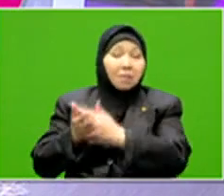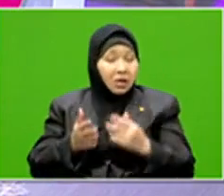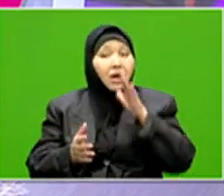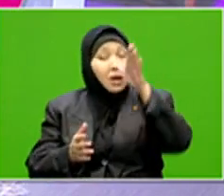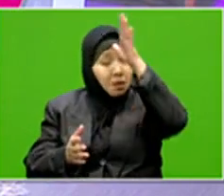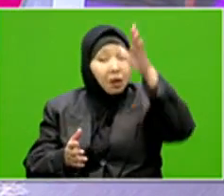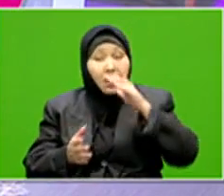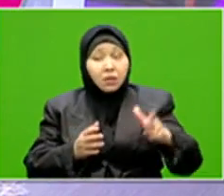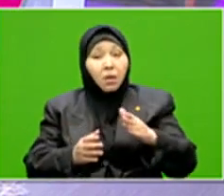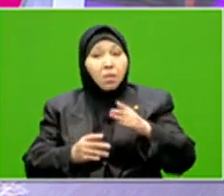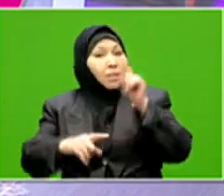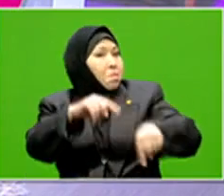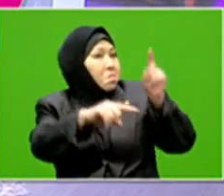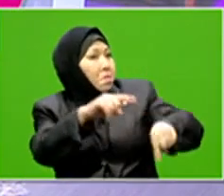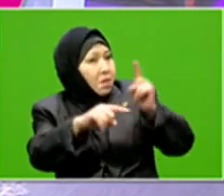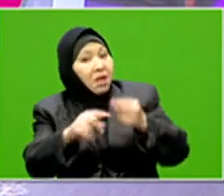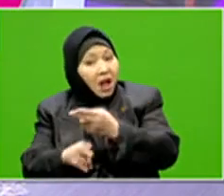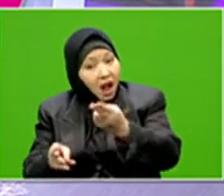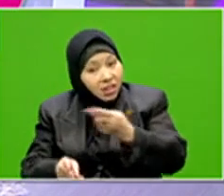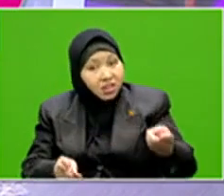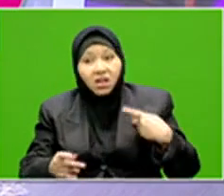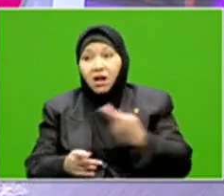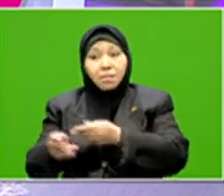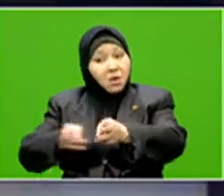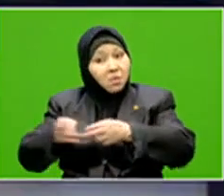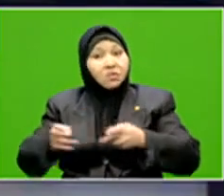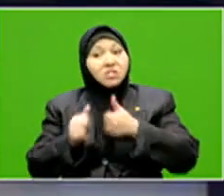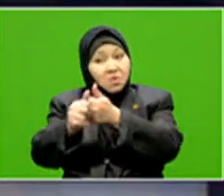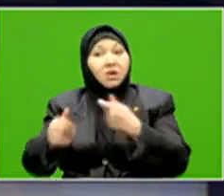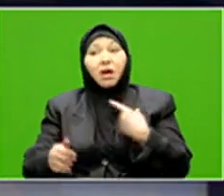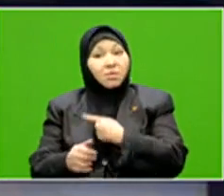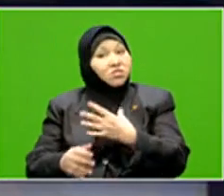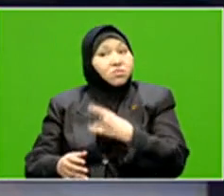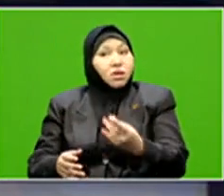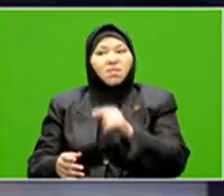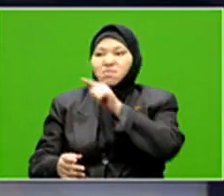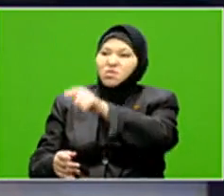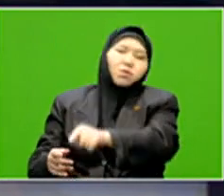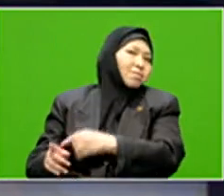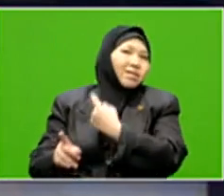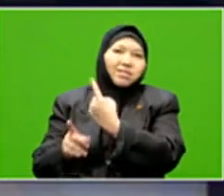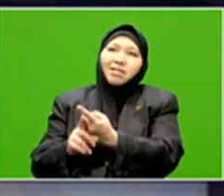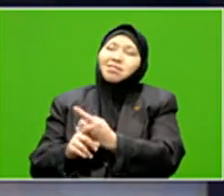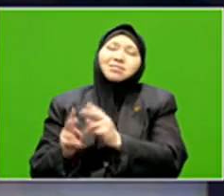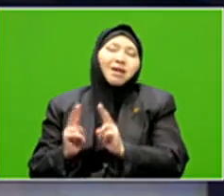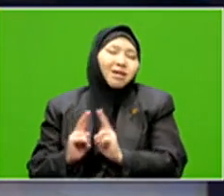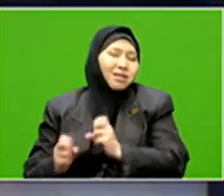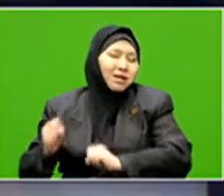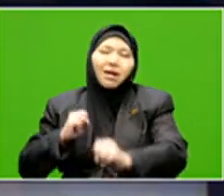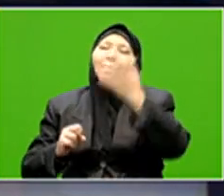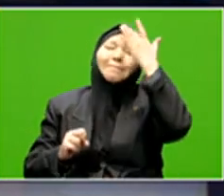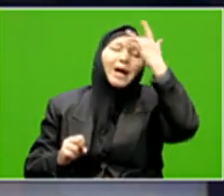atau melarang kami mengurus harta kami menurut cara yang kami kehendaki? Sesungguhnya engkau benar-benar orang yang sangat penyantun dan